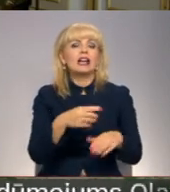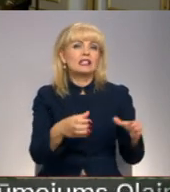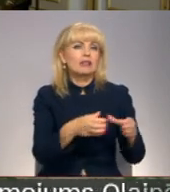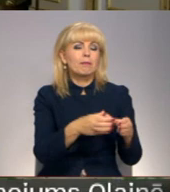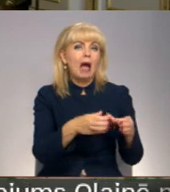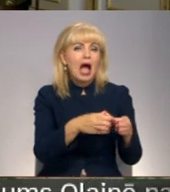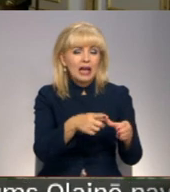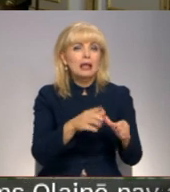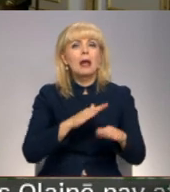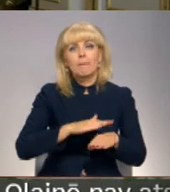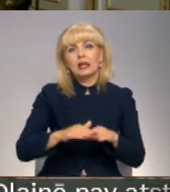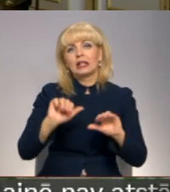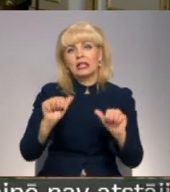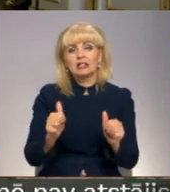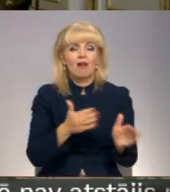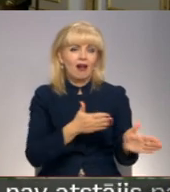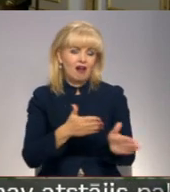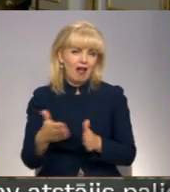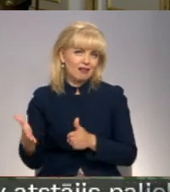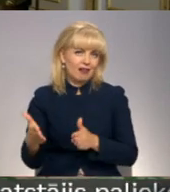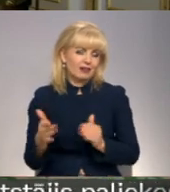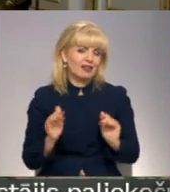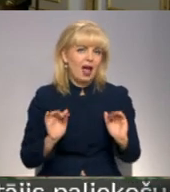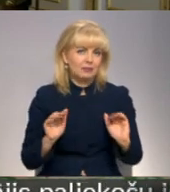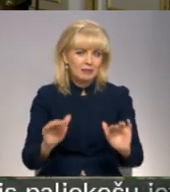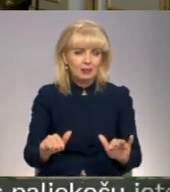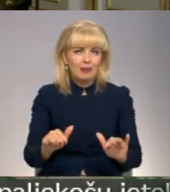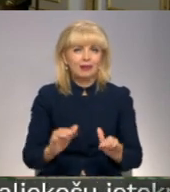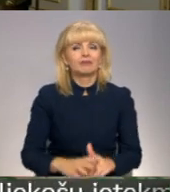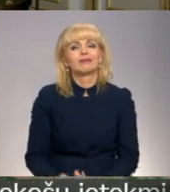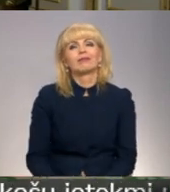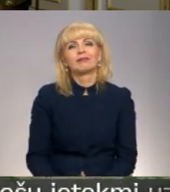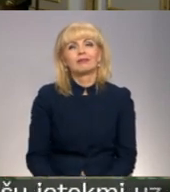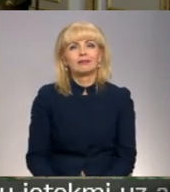pilnībā izveidoti un gatavi darbībai. Ilze Kalve, Latvijas televīzija no Londonas, Lielbritānijā.